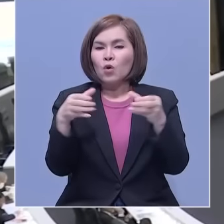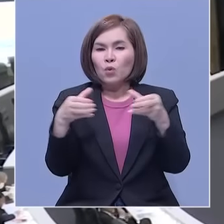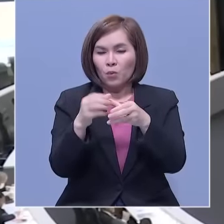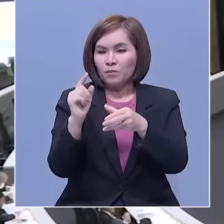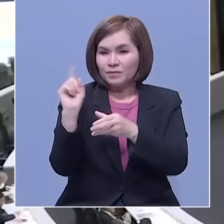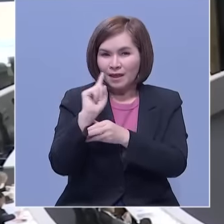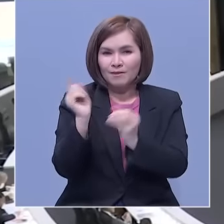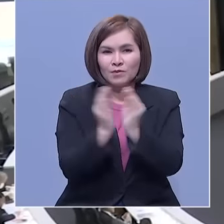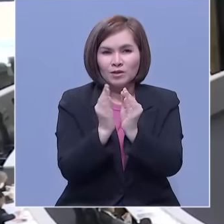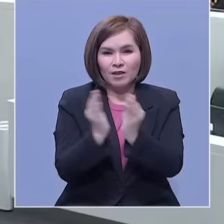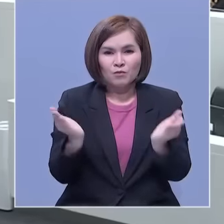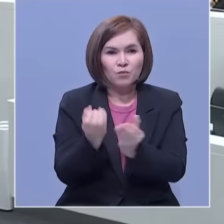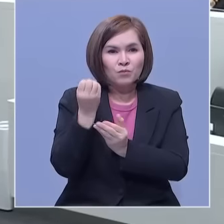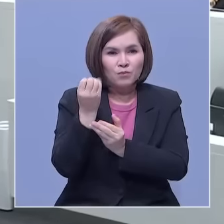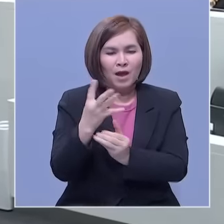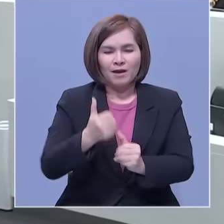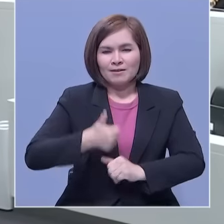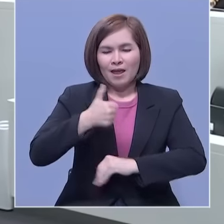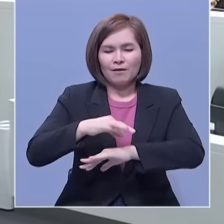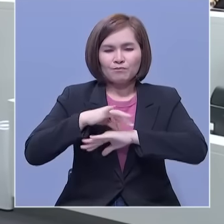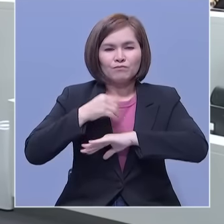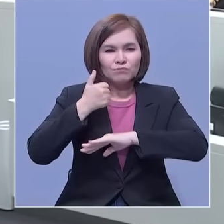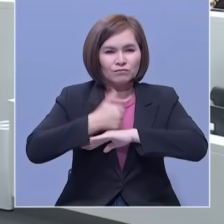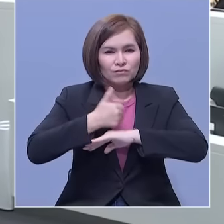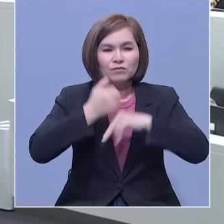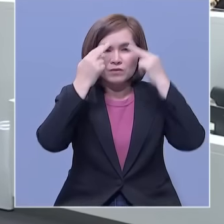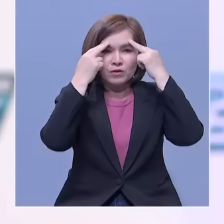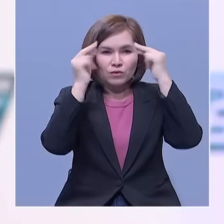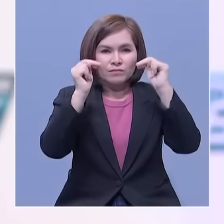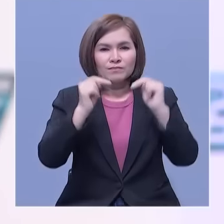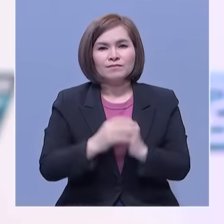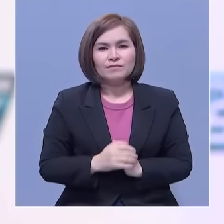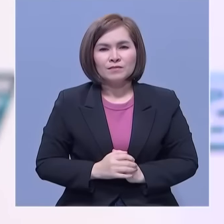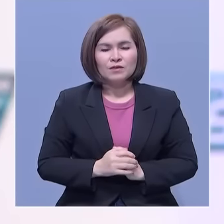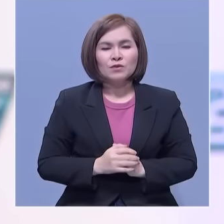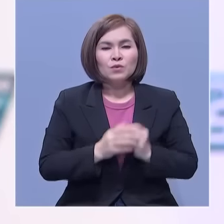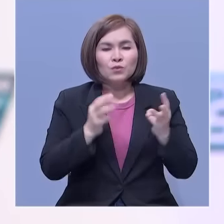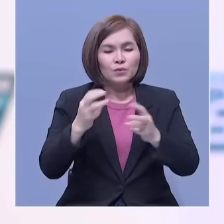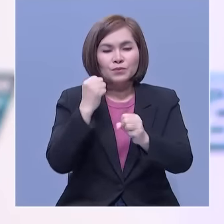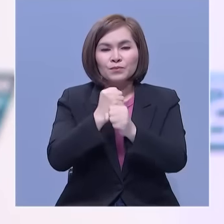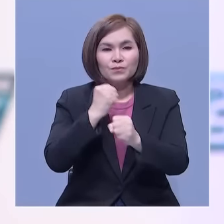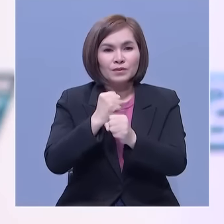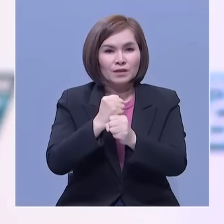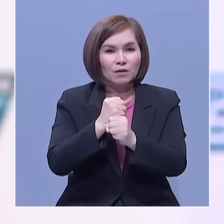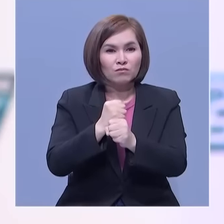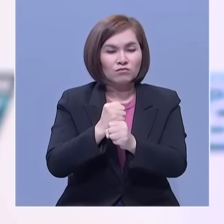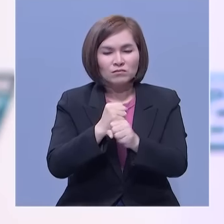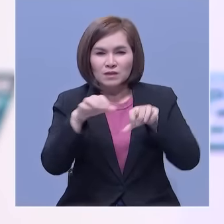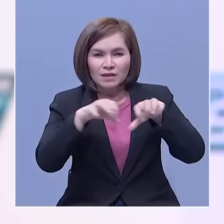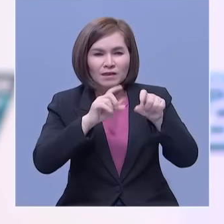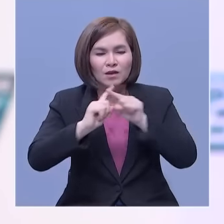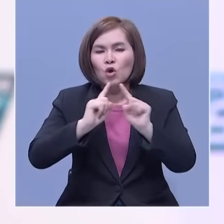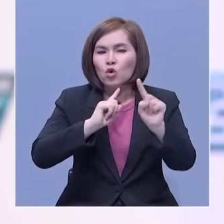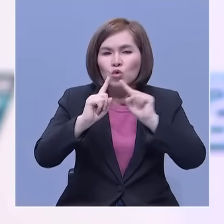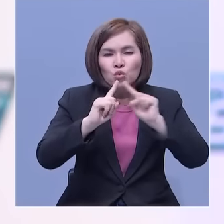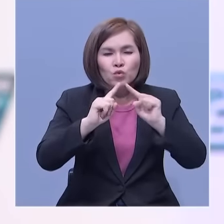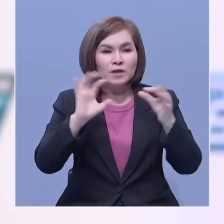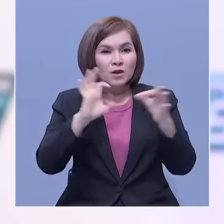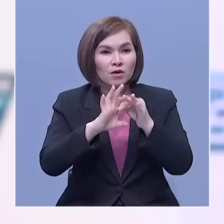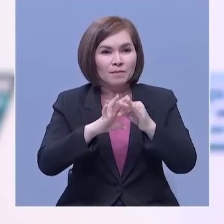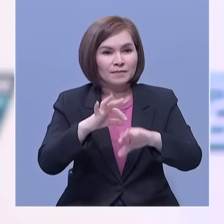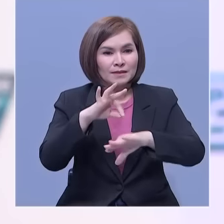มากที่สุดมากกว่าเอาฟังเสียงอาจารย์ช่วงนี้ก่อนนะครับถ้าปฏิบัติการครั้งนี้มันนำมาสู่การต่อรองเรื่องการจัดโควต้า